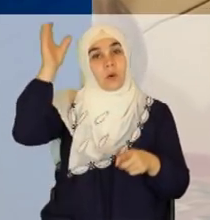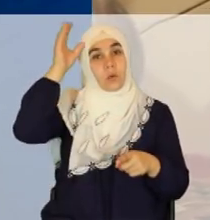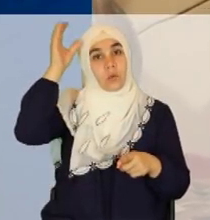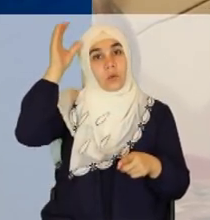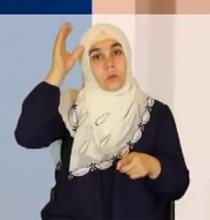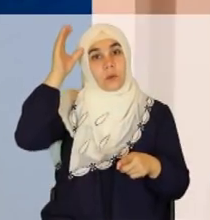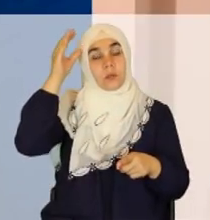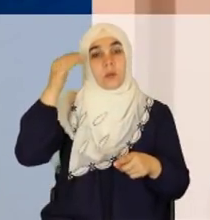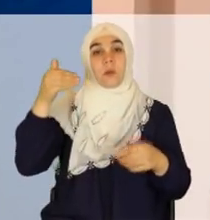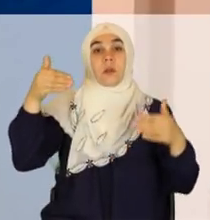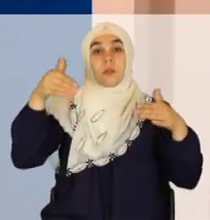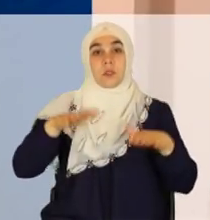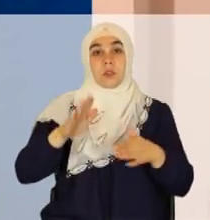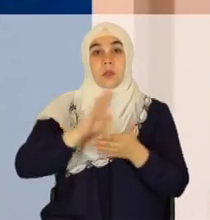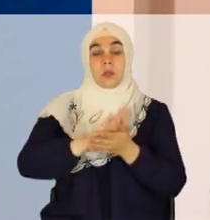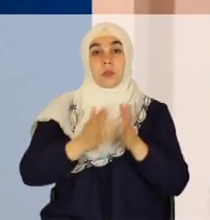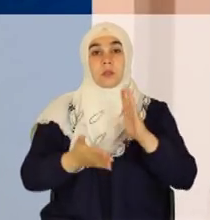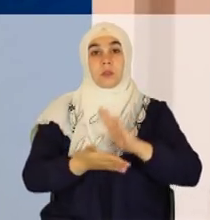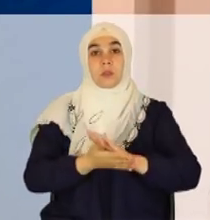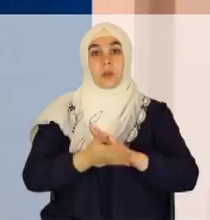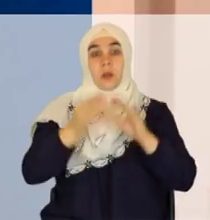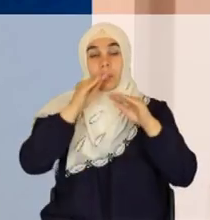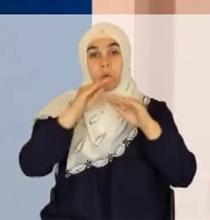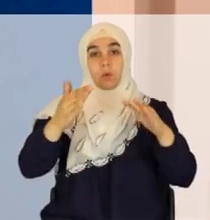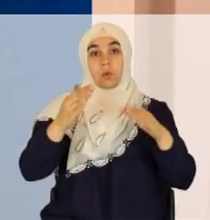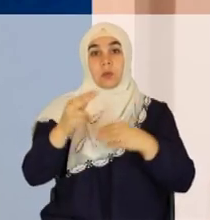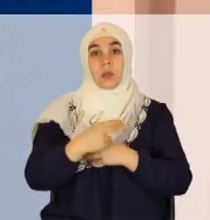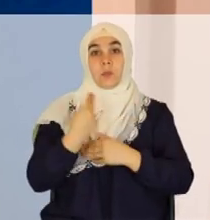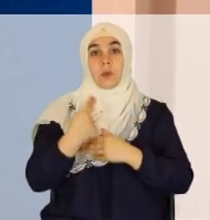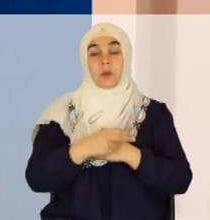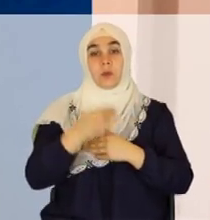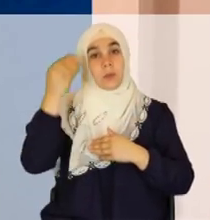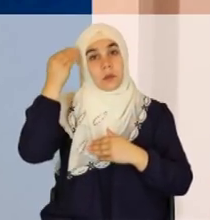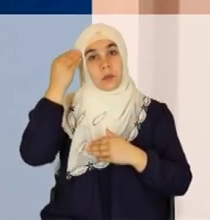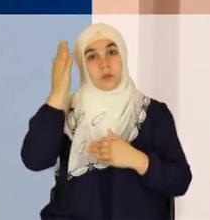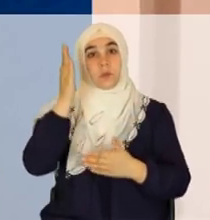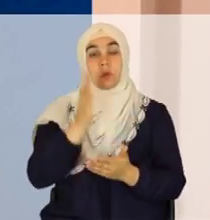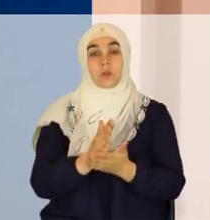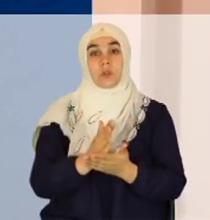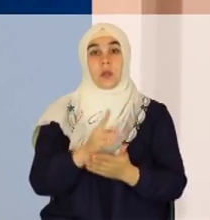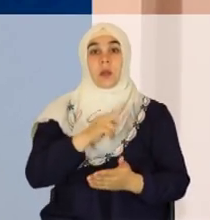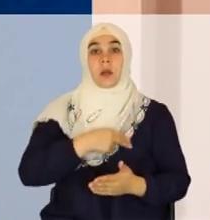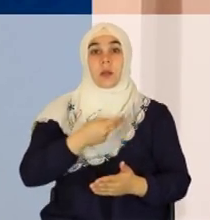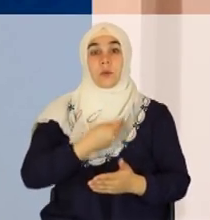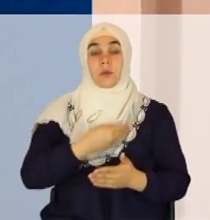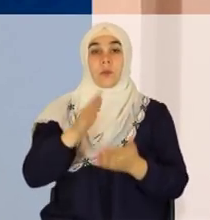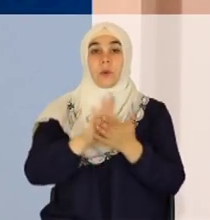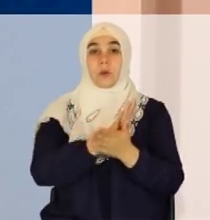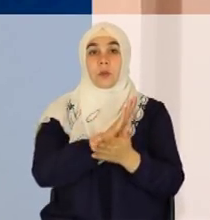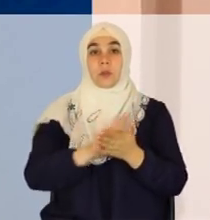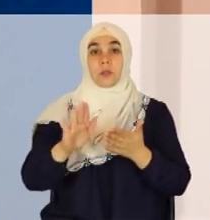ulamalarımız bile maslahat kılıp ruhi terbiye bağlasında bu işini kalbini